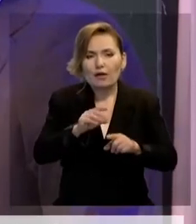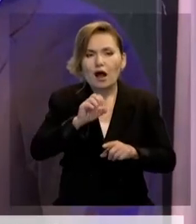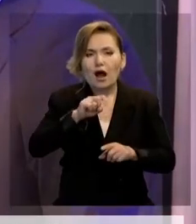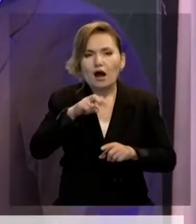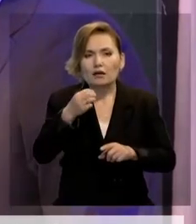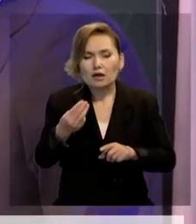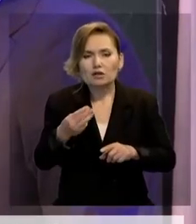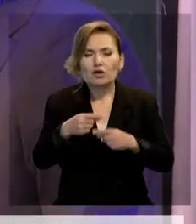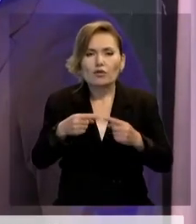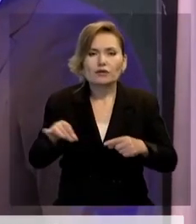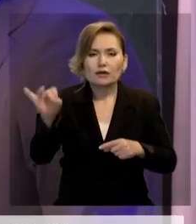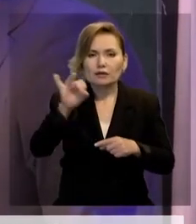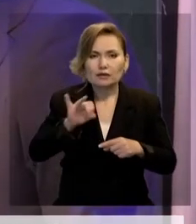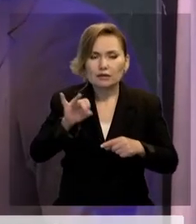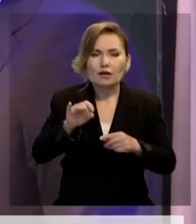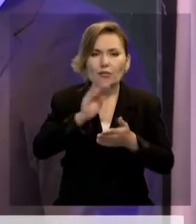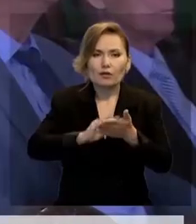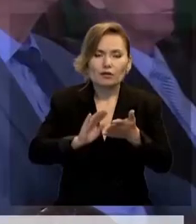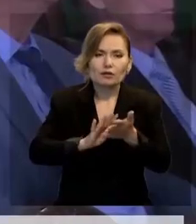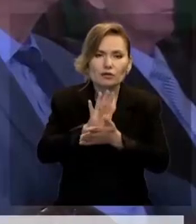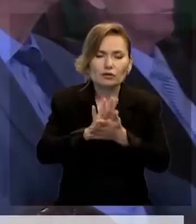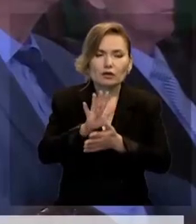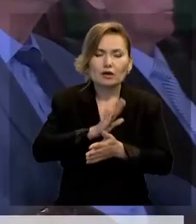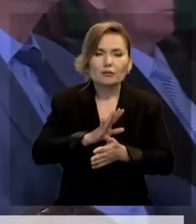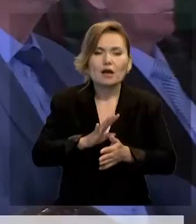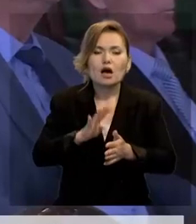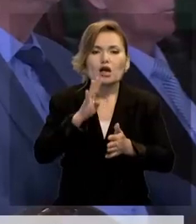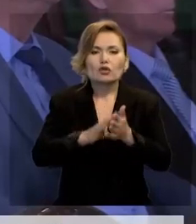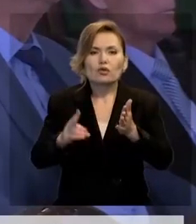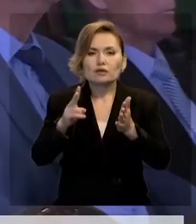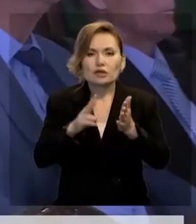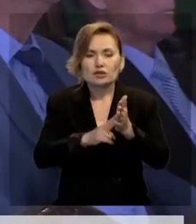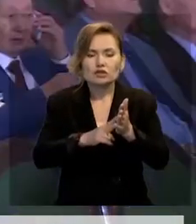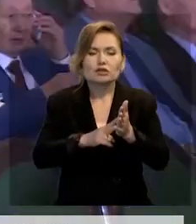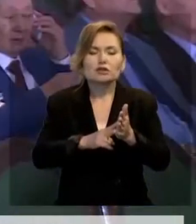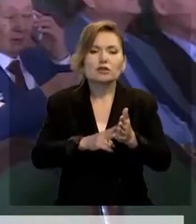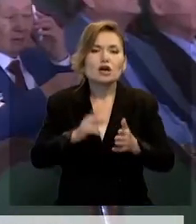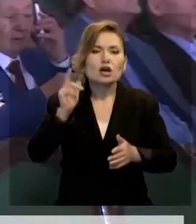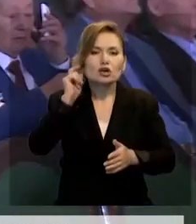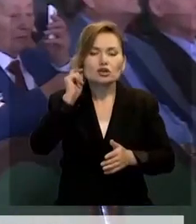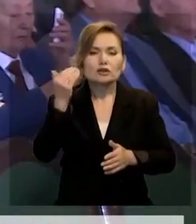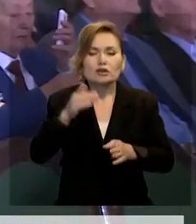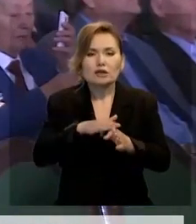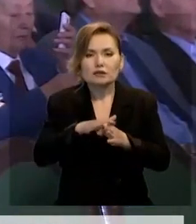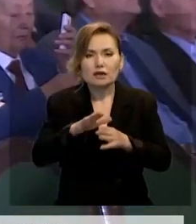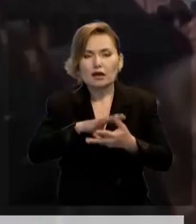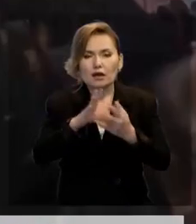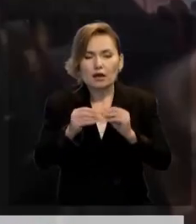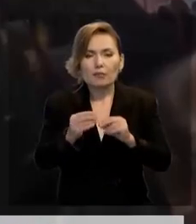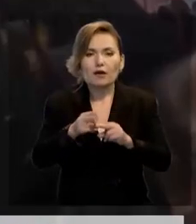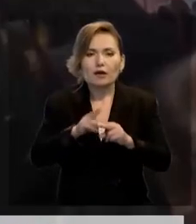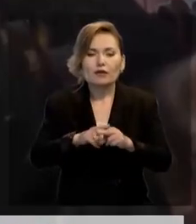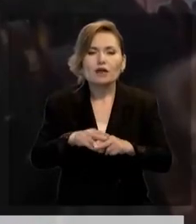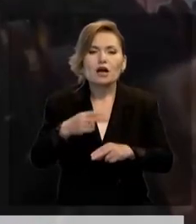белгілі саясаткерлер мен мемлекет қайраткерлері басылды. 97 жастағы майдангер Қасымхан Алдабергенов газеттің замандасы. Ол қара шаңырақта